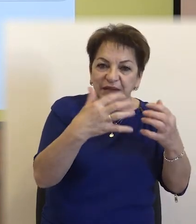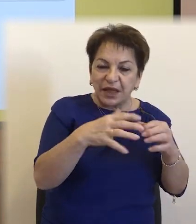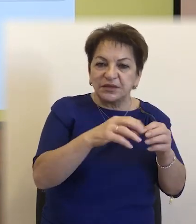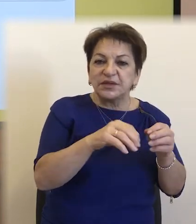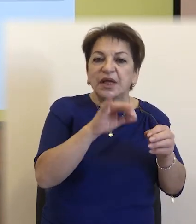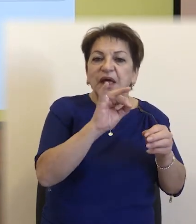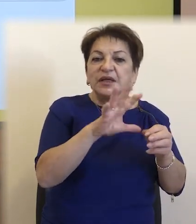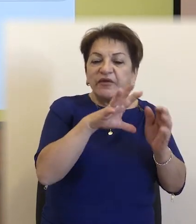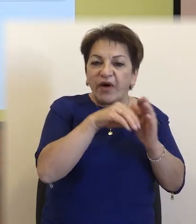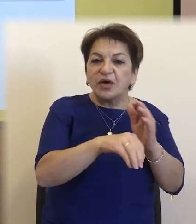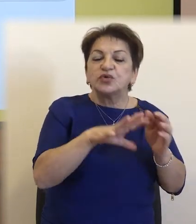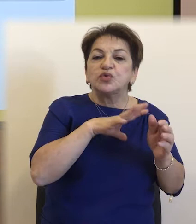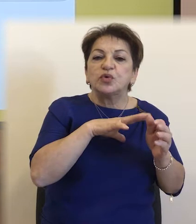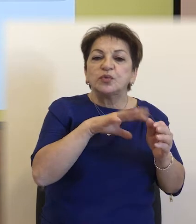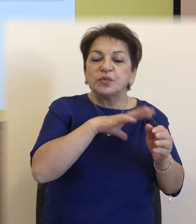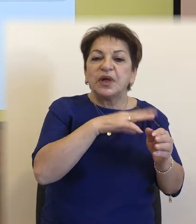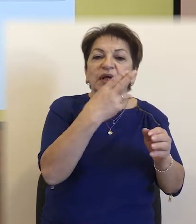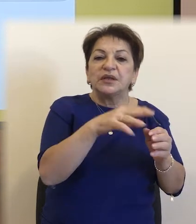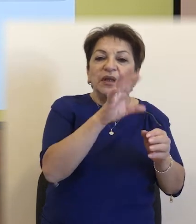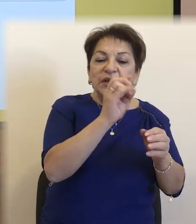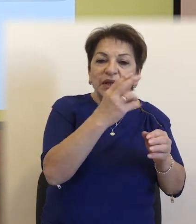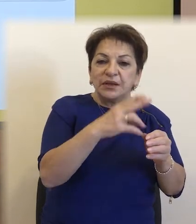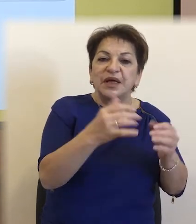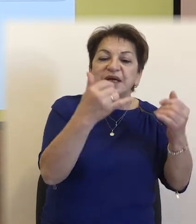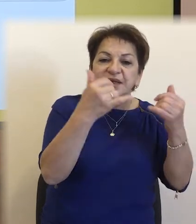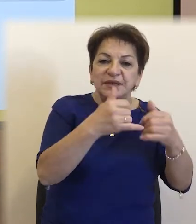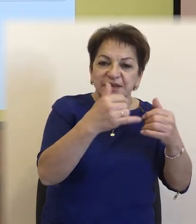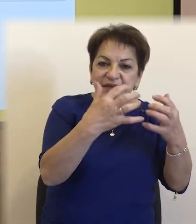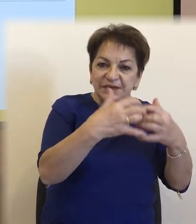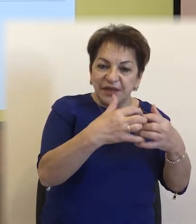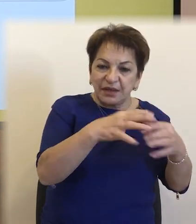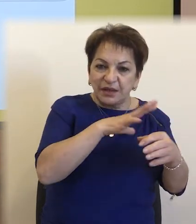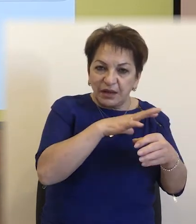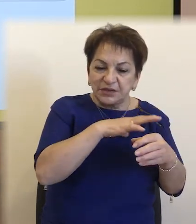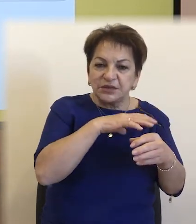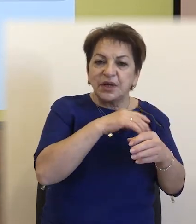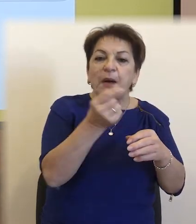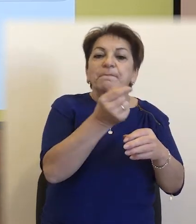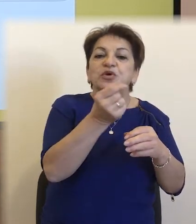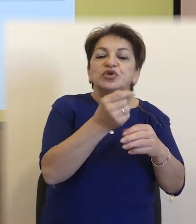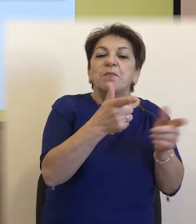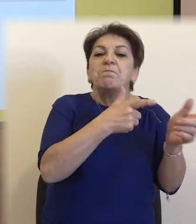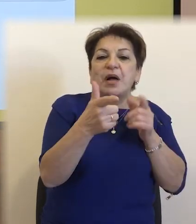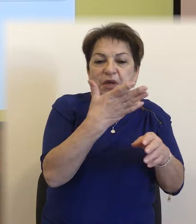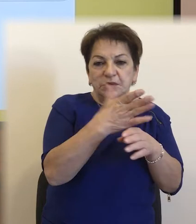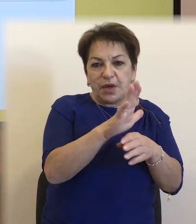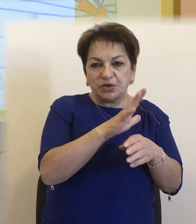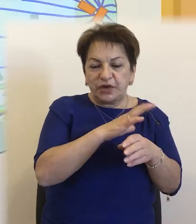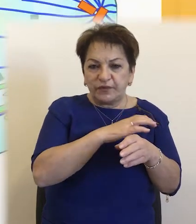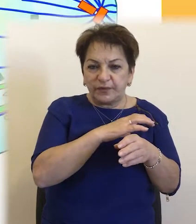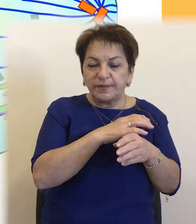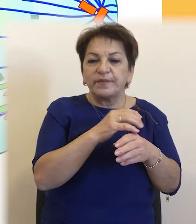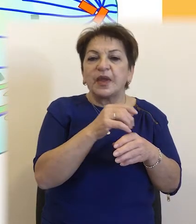Եվ այսպես ինտերվազում տեղի ունեցավ դնթեի սինթեզ և բջիջը արդեն պատրաստ է բաժանմանը կամ